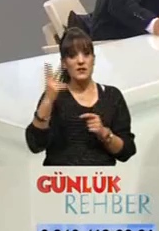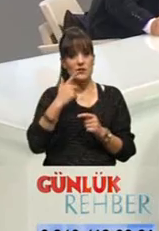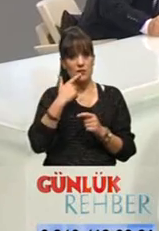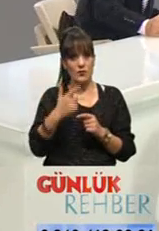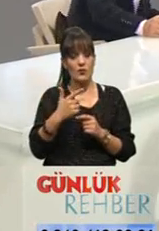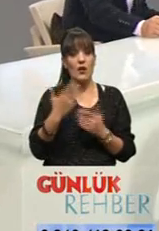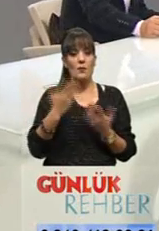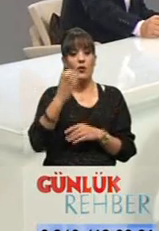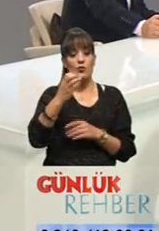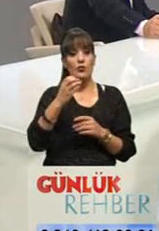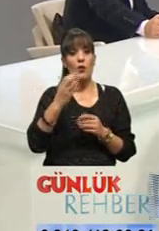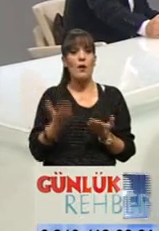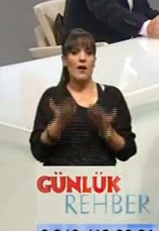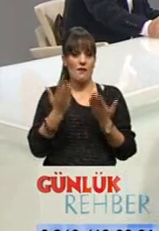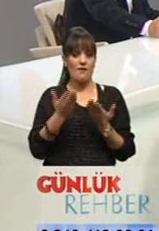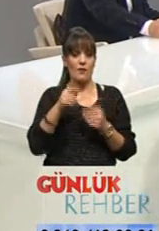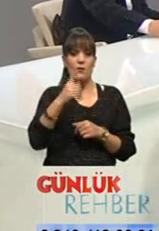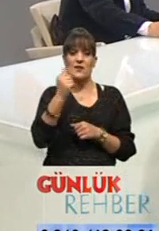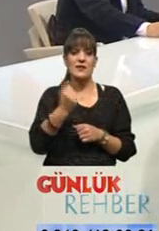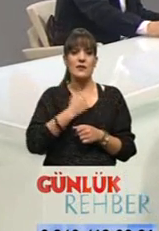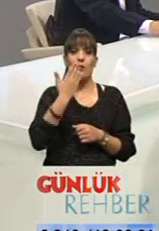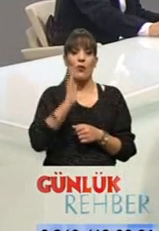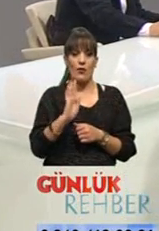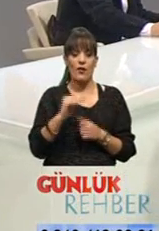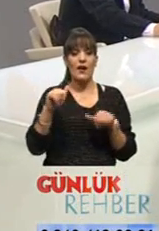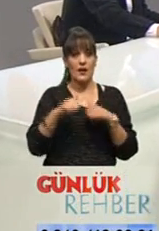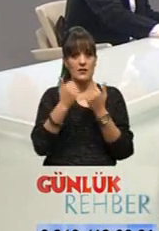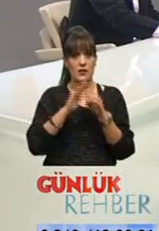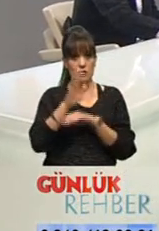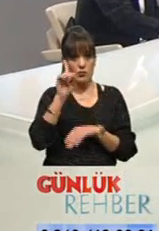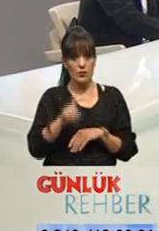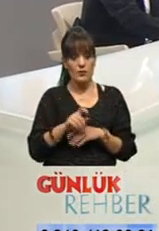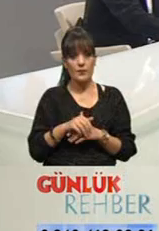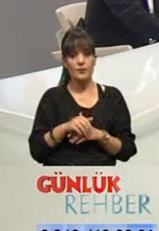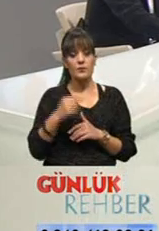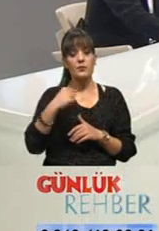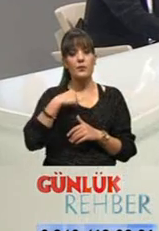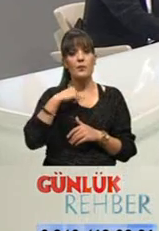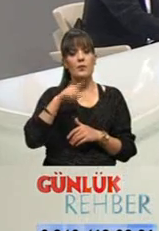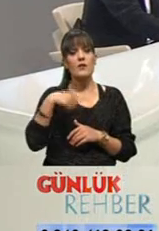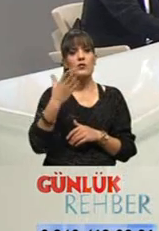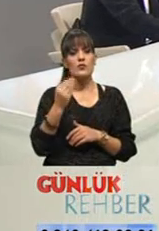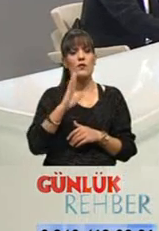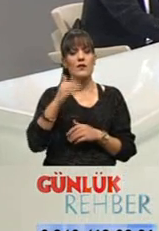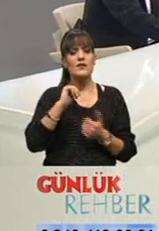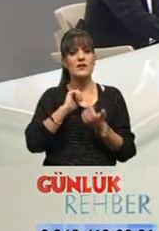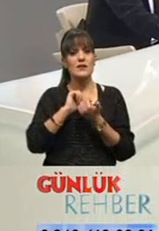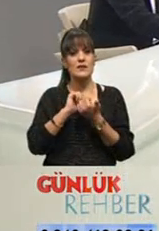Ama topumuz hafif. Yani orada bir sıkıntı yok. Kazalar yaşanıyor mu? Bizde çok fazla